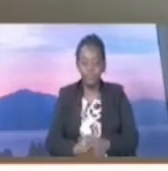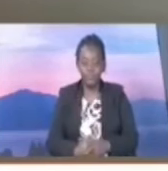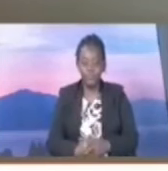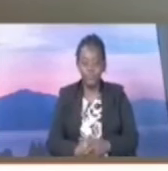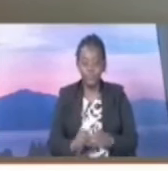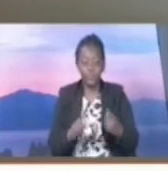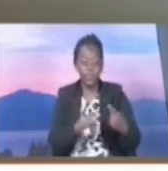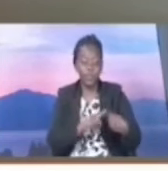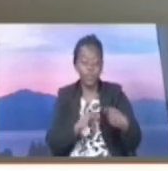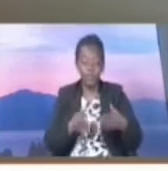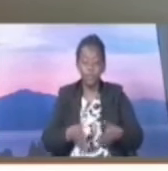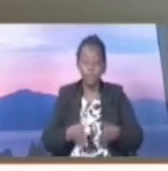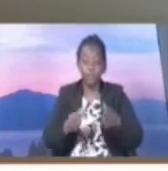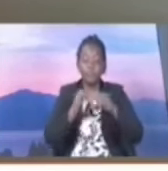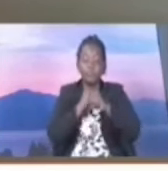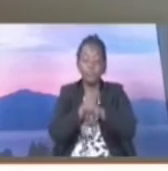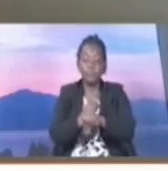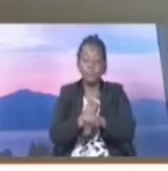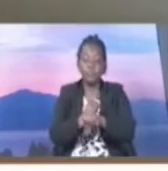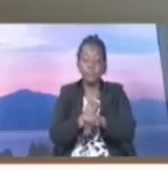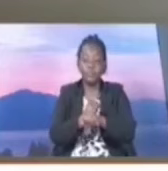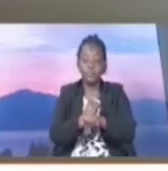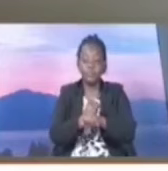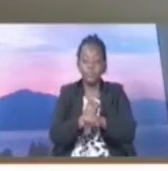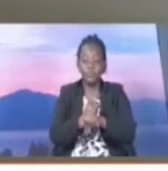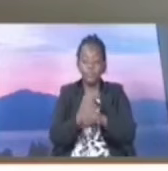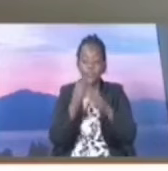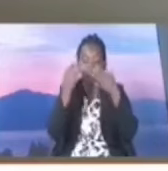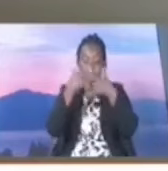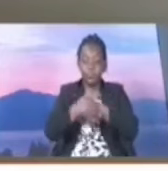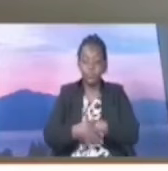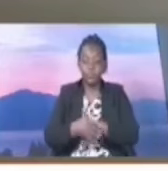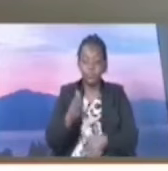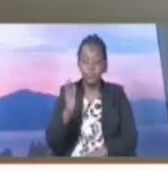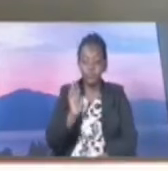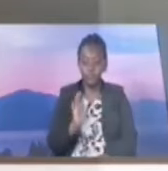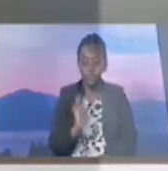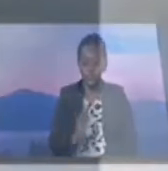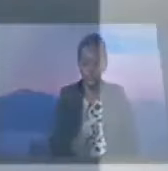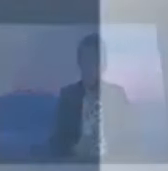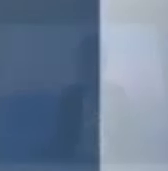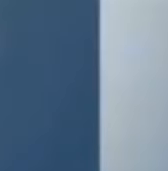wali ku Namirembe Road. Omukama Katonda akutukuumire osule bulungi weeraba.